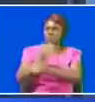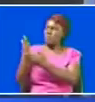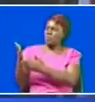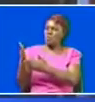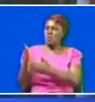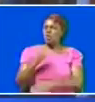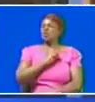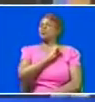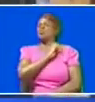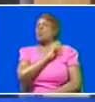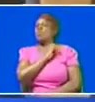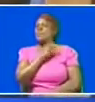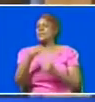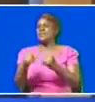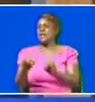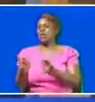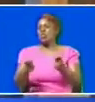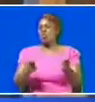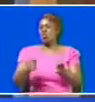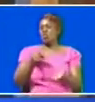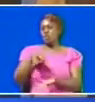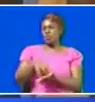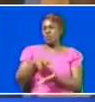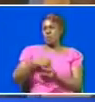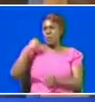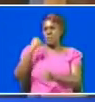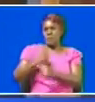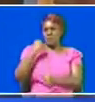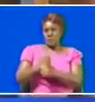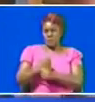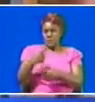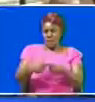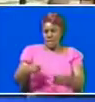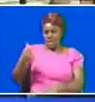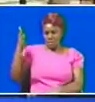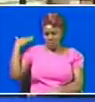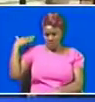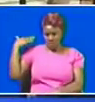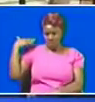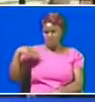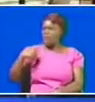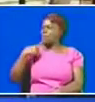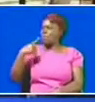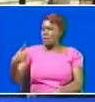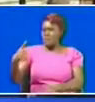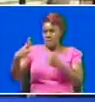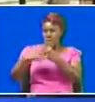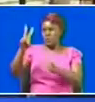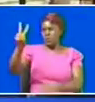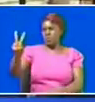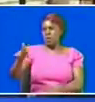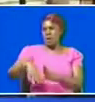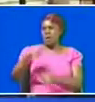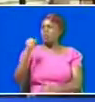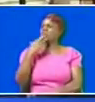kupiga firimbi katika juhudi za kudhibiti hali. Matokeo ya wastani mwaka uliopita yalikuwa 192 juu ya